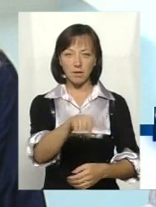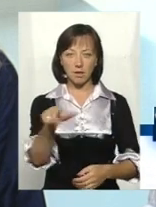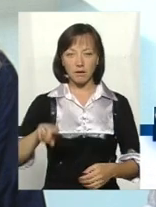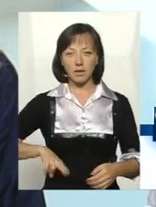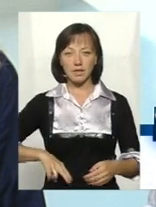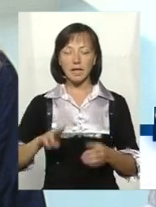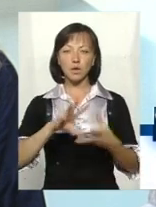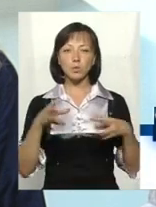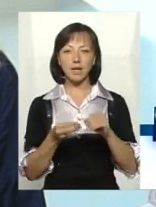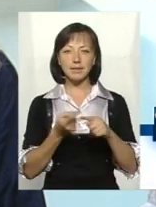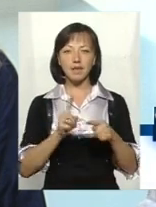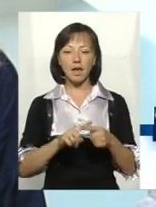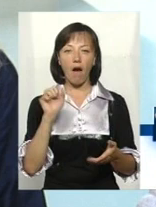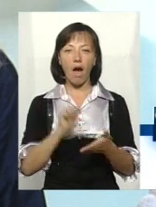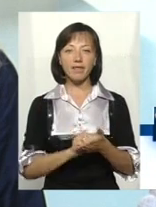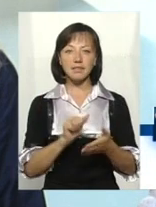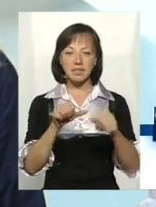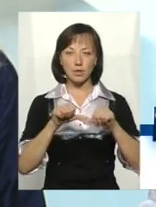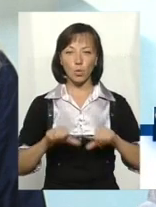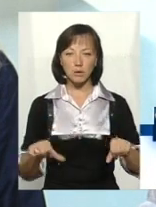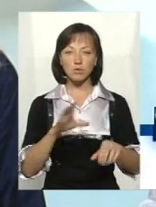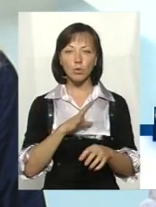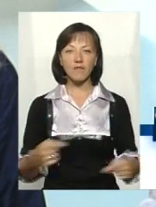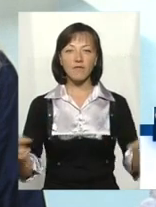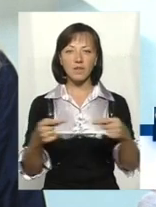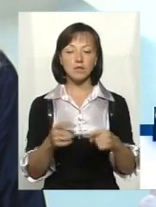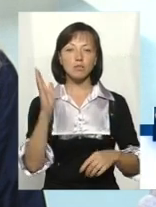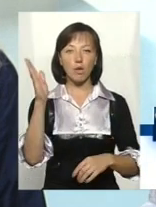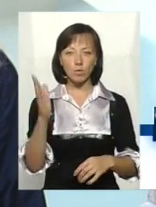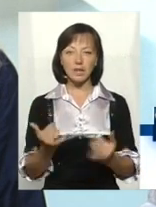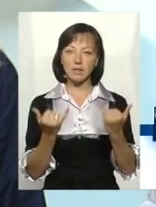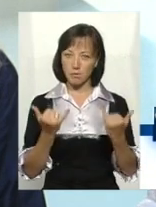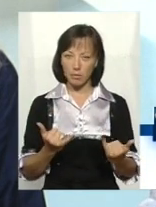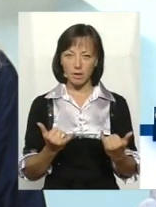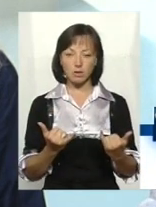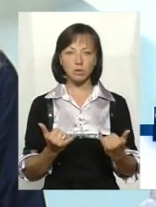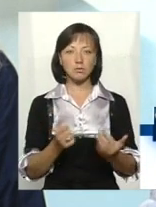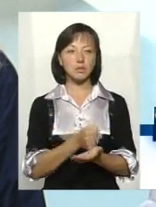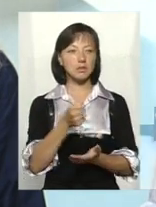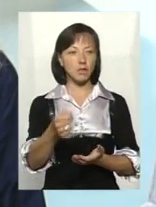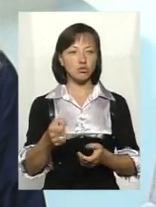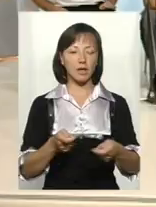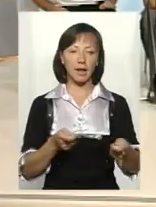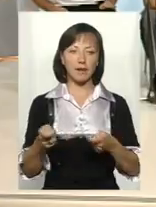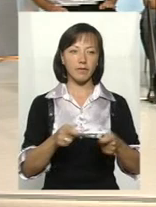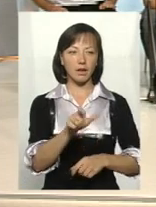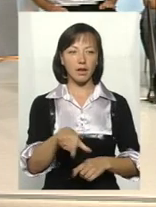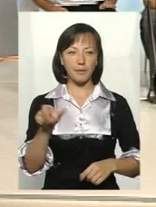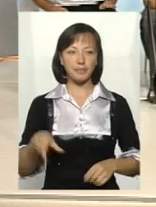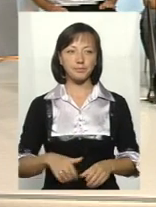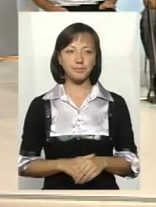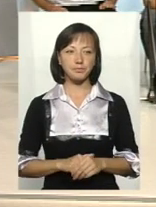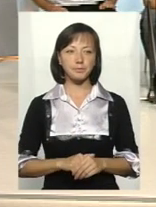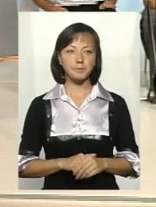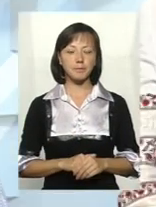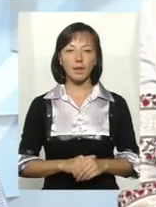результатами цієї атестаційної комісії були визначені, власне, майбутні і вже теперішні призначені керівники. Скажіть, будь